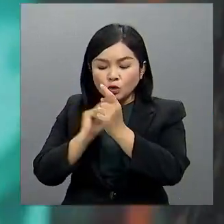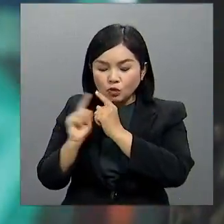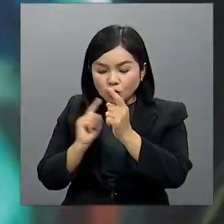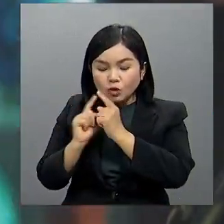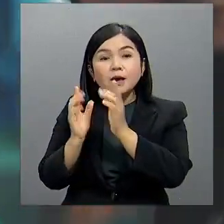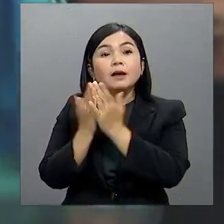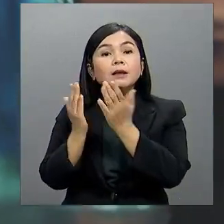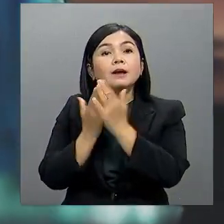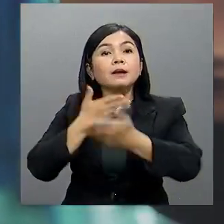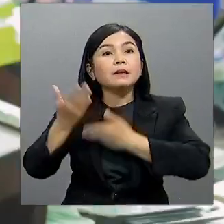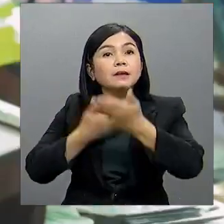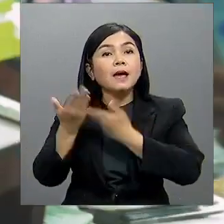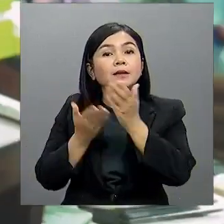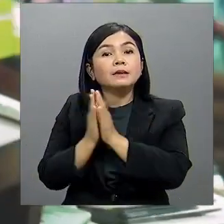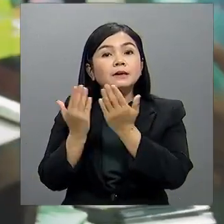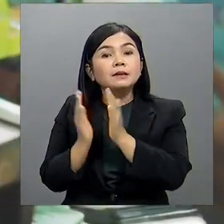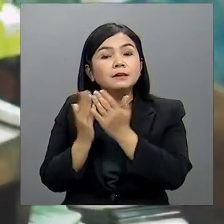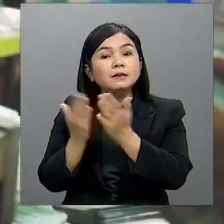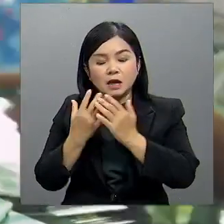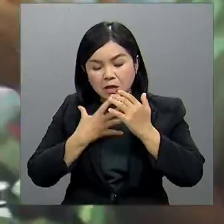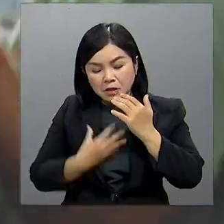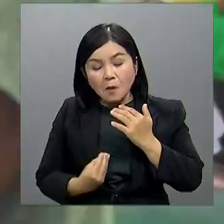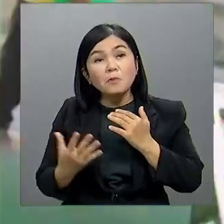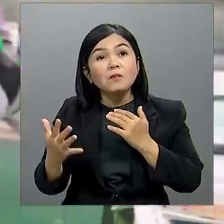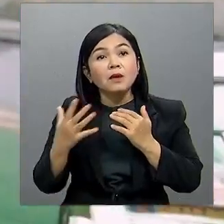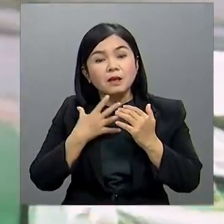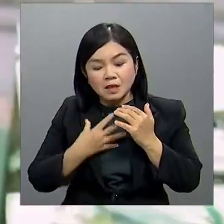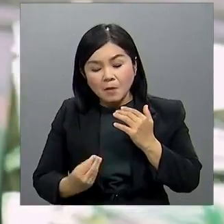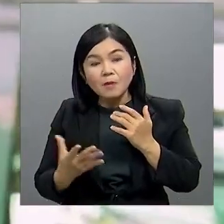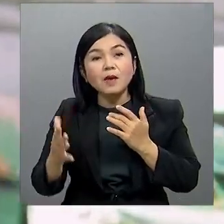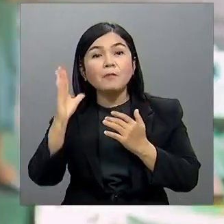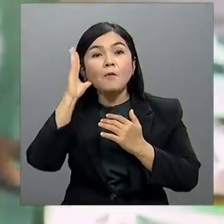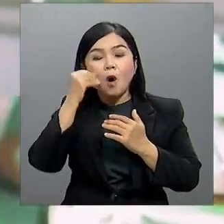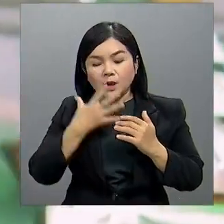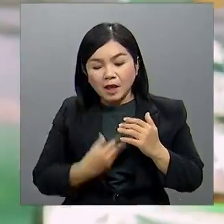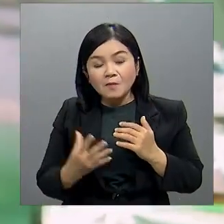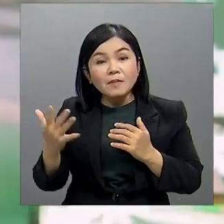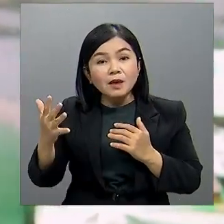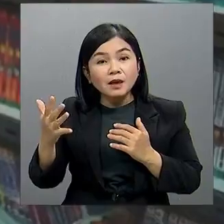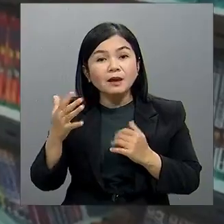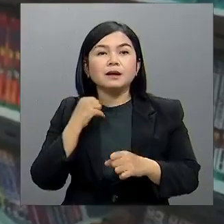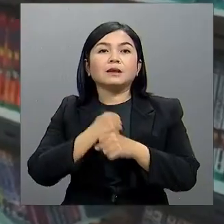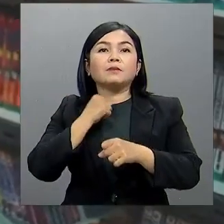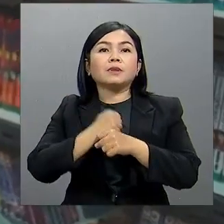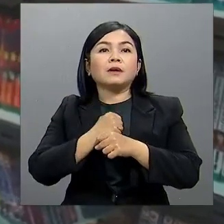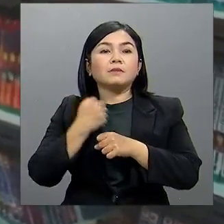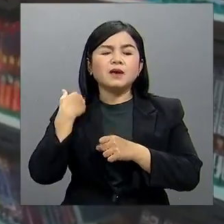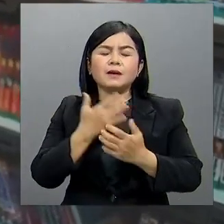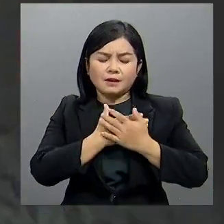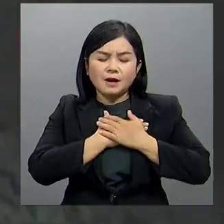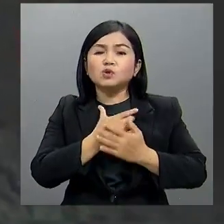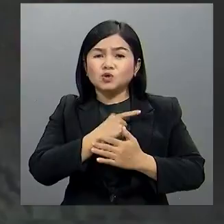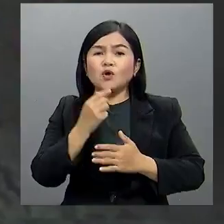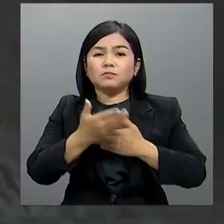มาบอกว่าแม่จะได้เหงาพ่อจะได้ไม่เหงาจริงแล้วทำว่ามันก็จะรักกันเนาะ